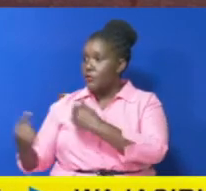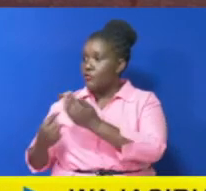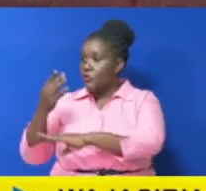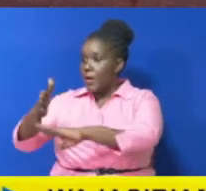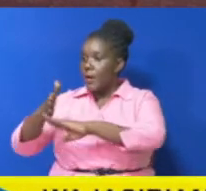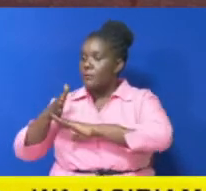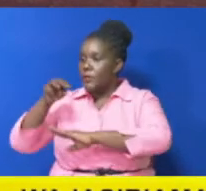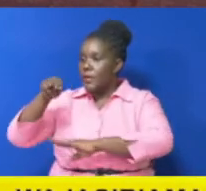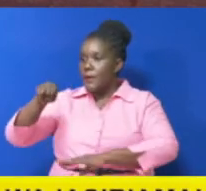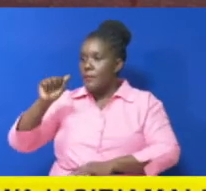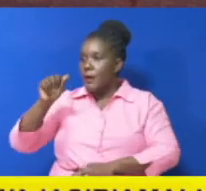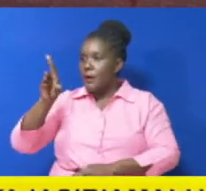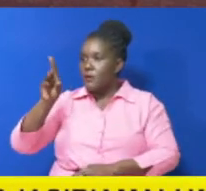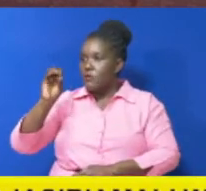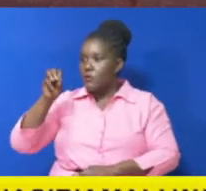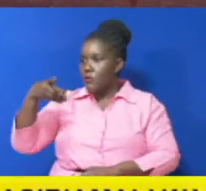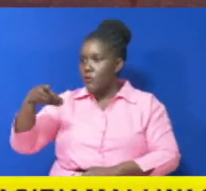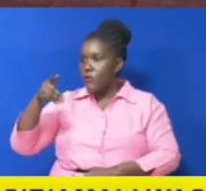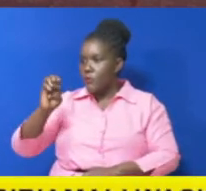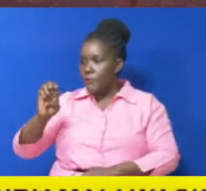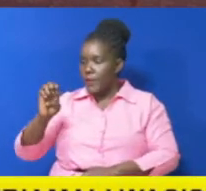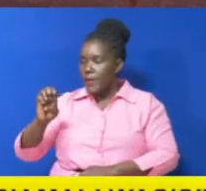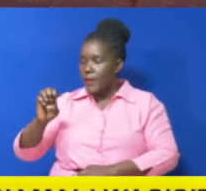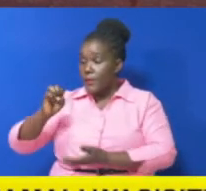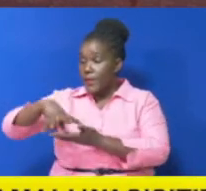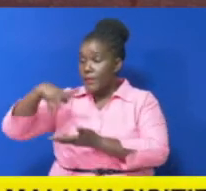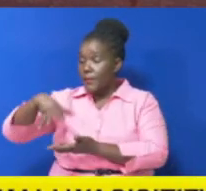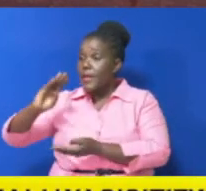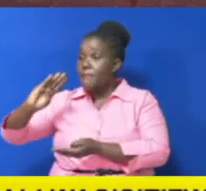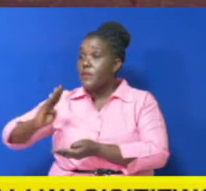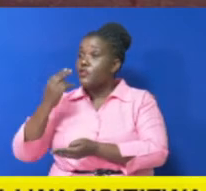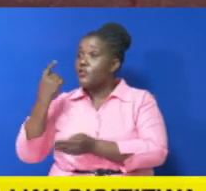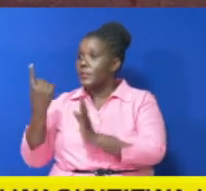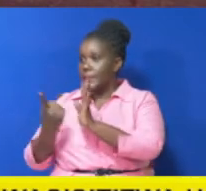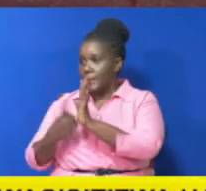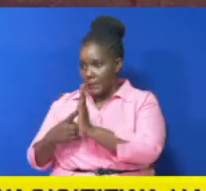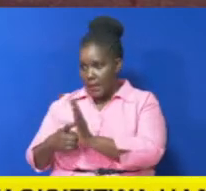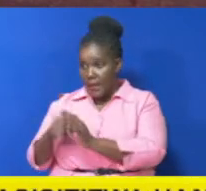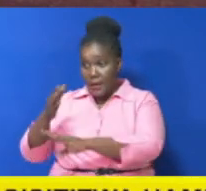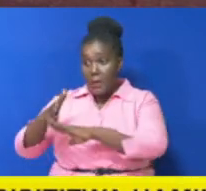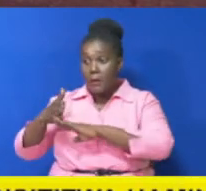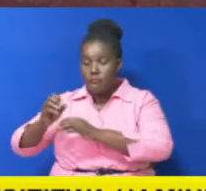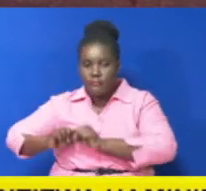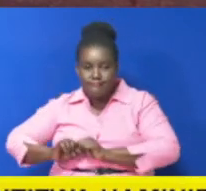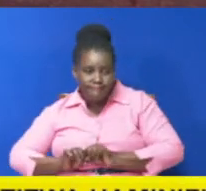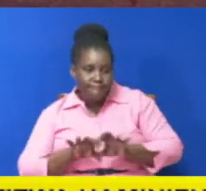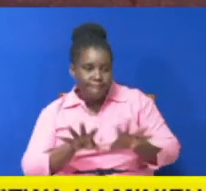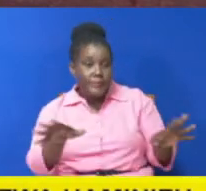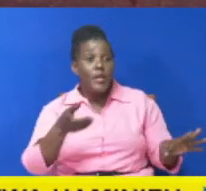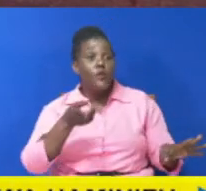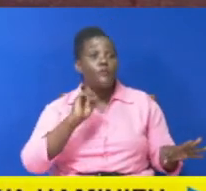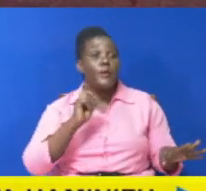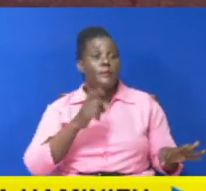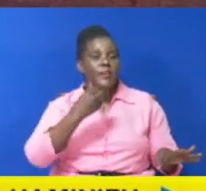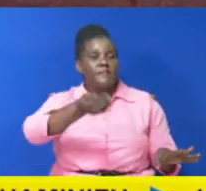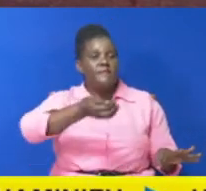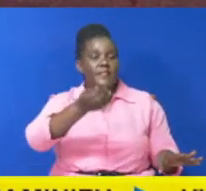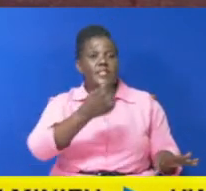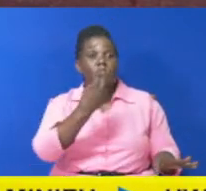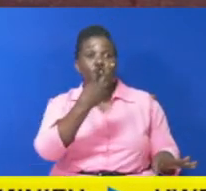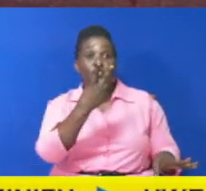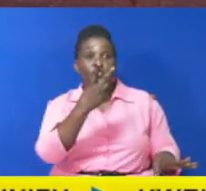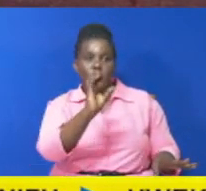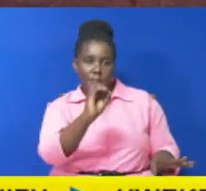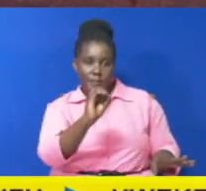ya Madope wenye thamani ya shilingi bilioni 6 unaosambaza umeme katika vijiji 20 vya kata ya